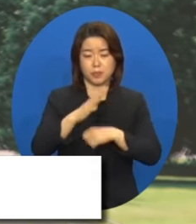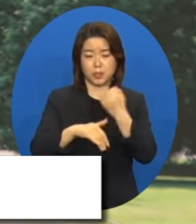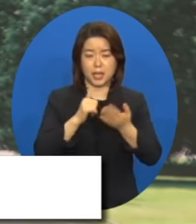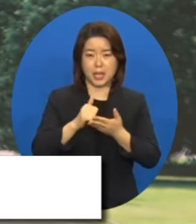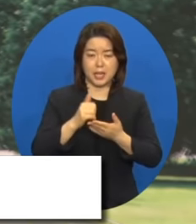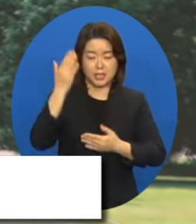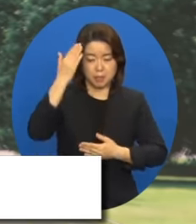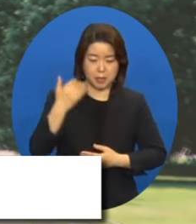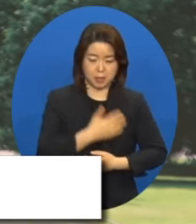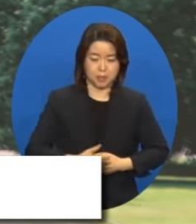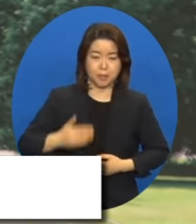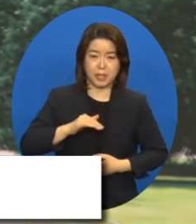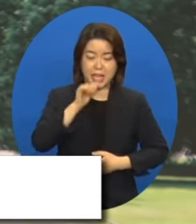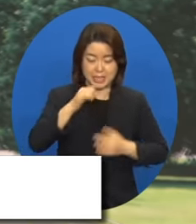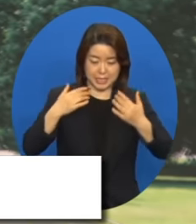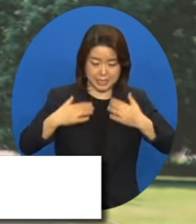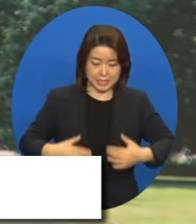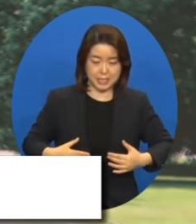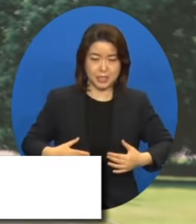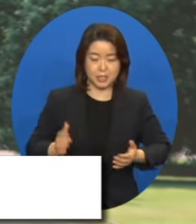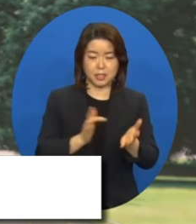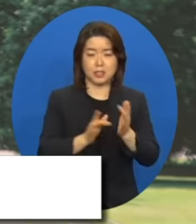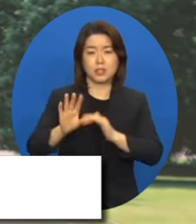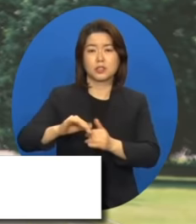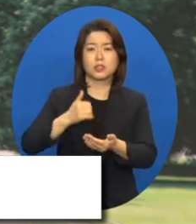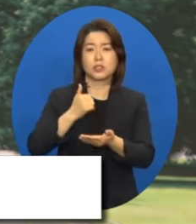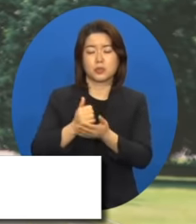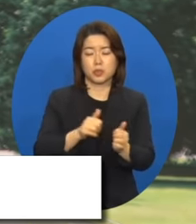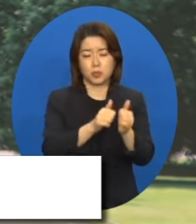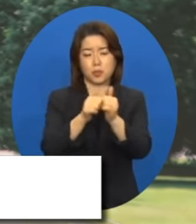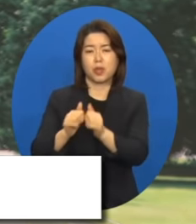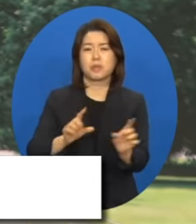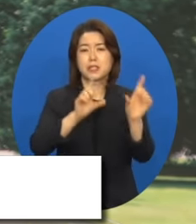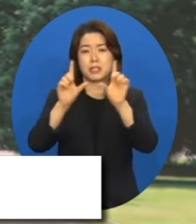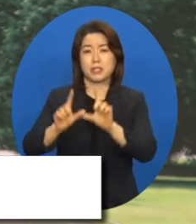전신갑주 예수 그리스도와 동행하며 살게 주옵소서. 기도하겠습니다.